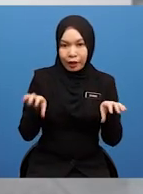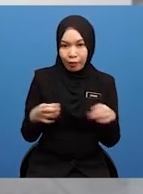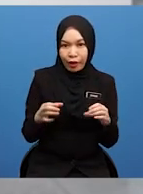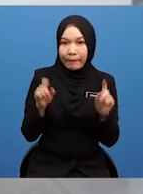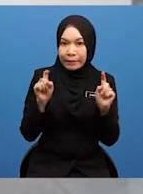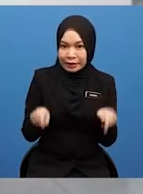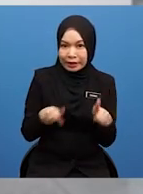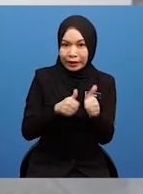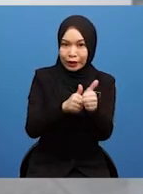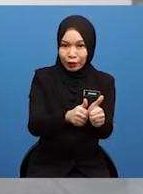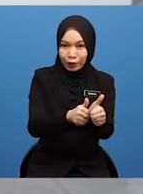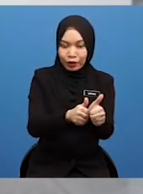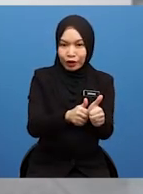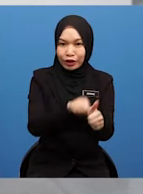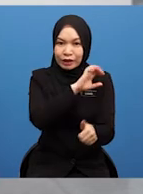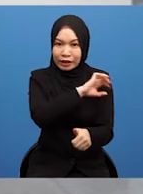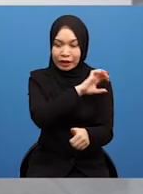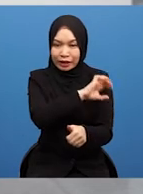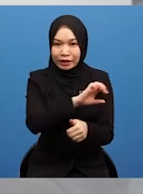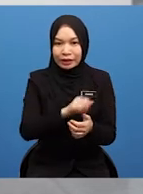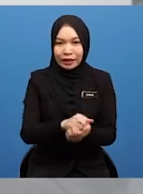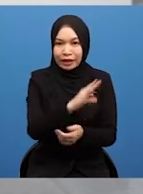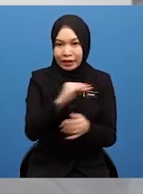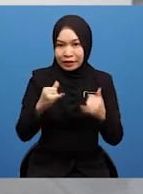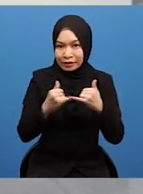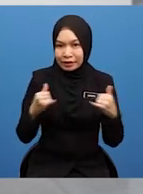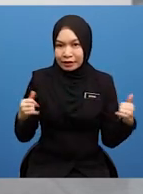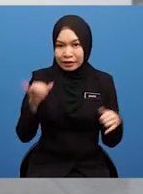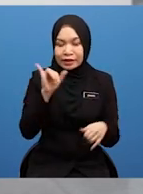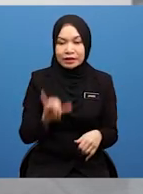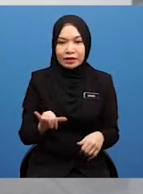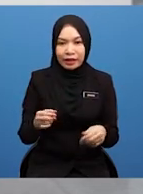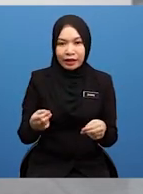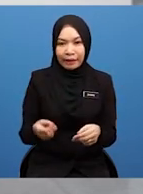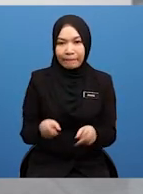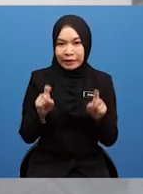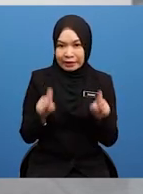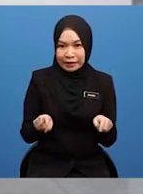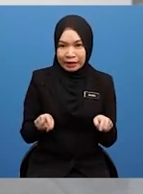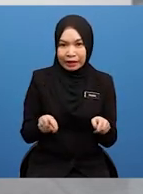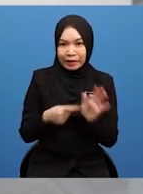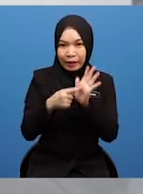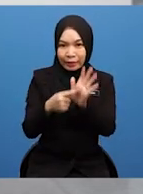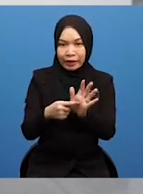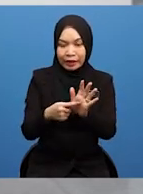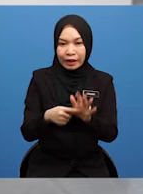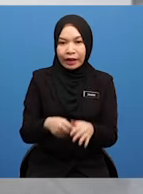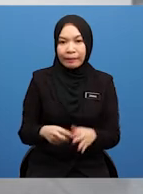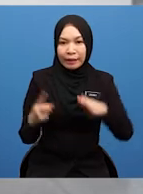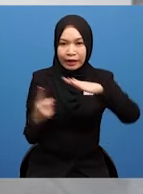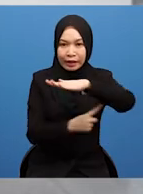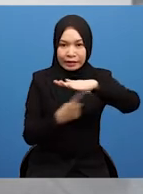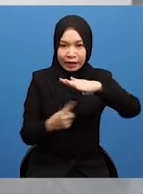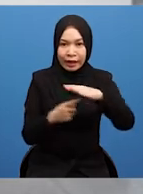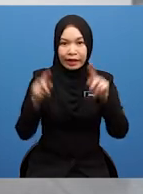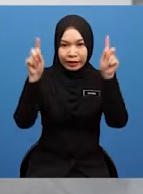mengikuti kriteria dan jenis karya yang hendak dipamerkan berdasarkan tajuk dan tema yang telah dipilih